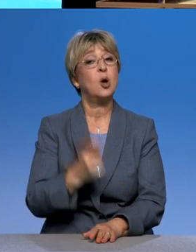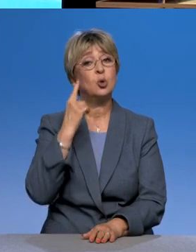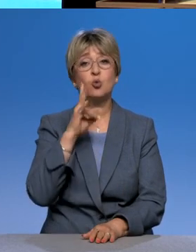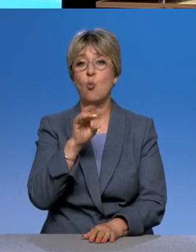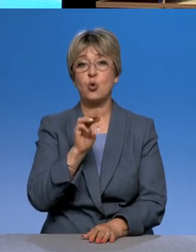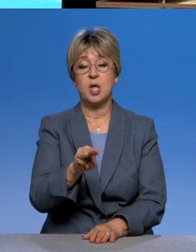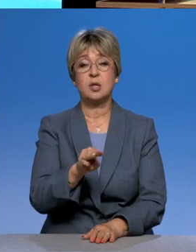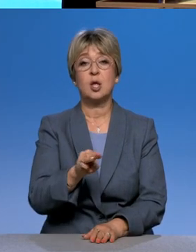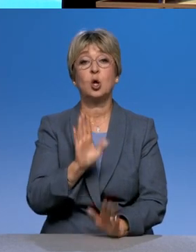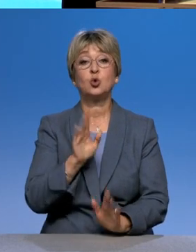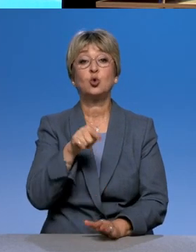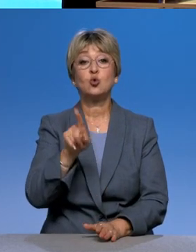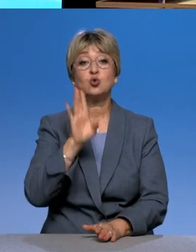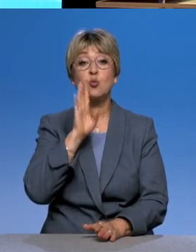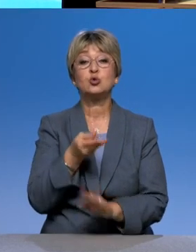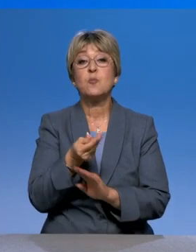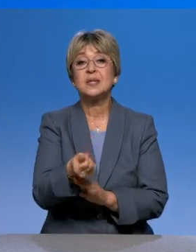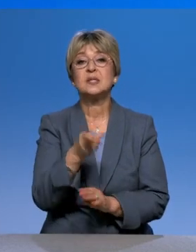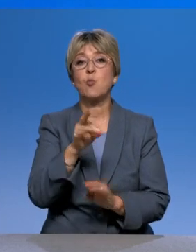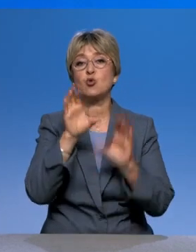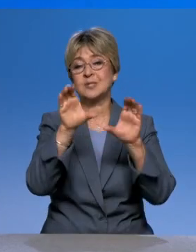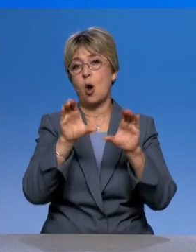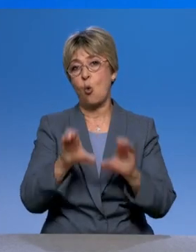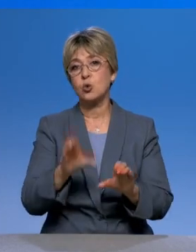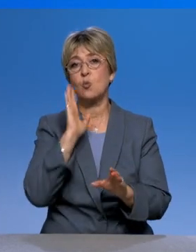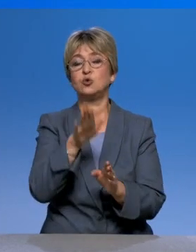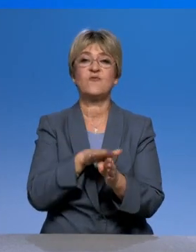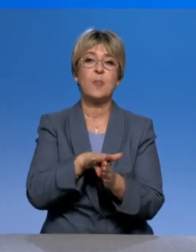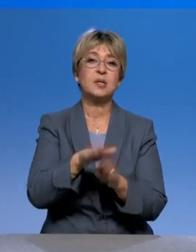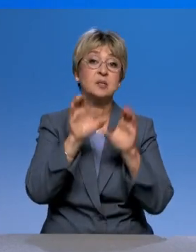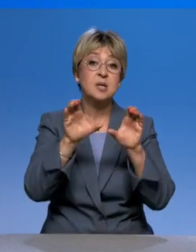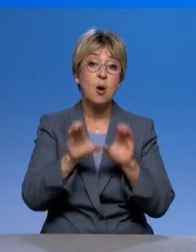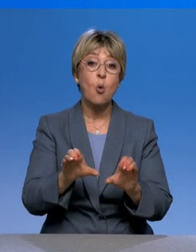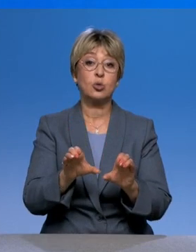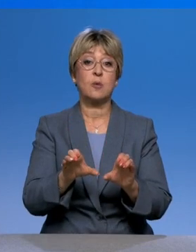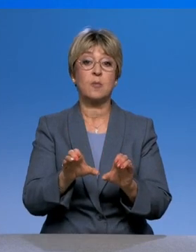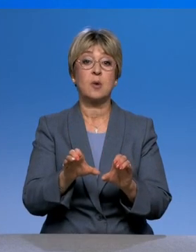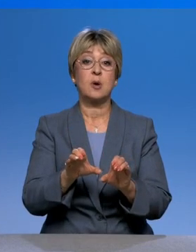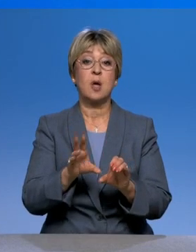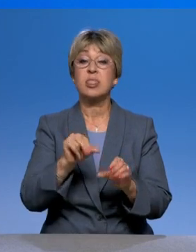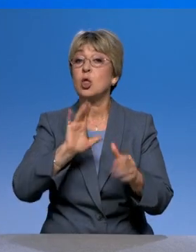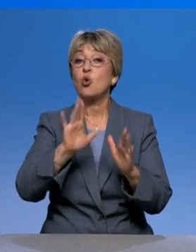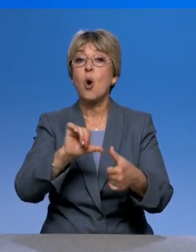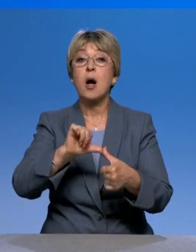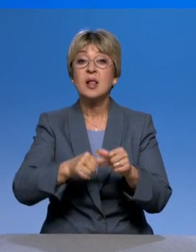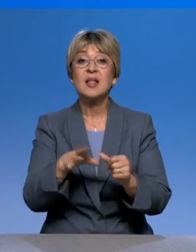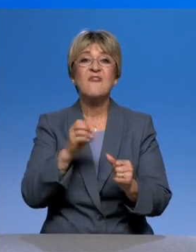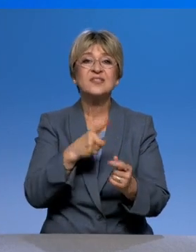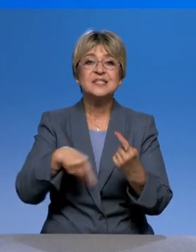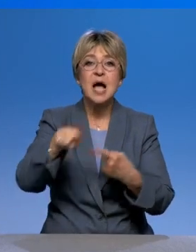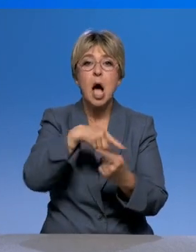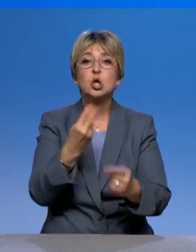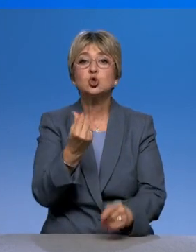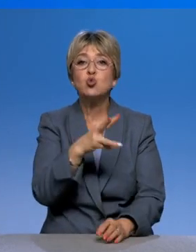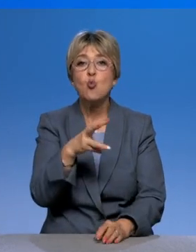что будем платить по закону, а мы будем его исполнять, ну, чтобы больше понимать не только от оклада, а той всей суммы, которую человек получает в течение